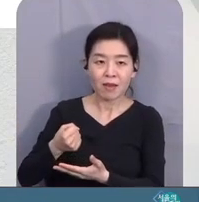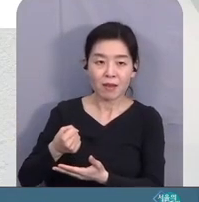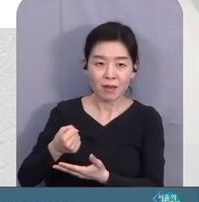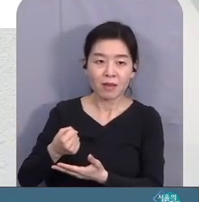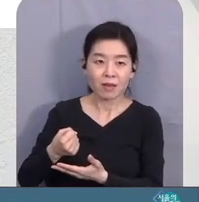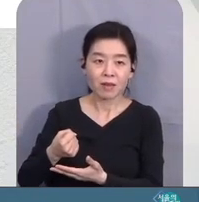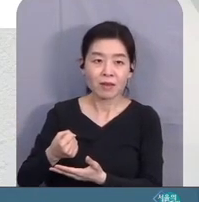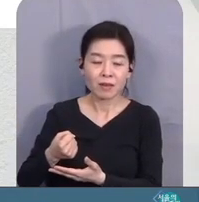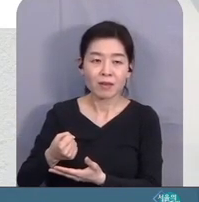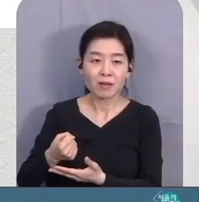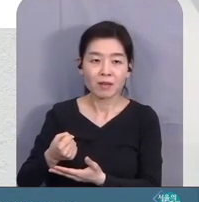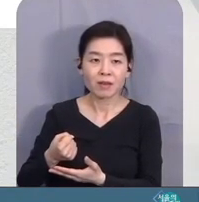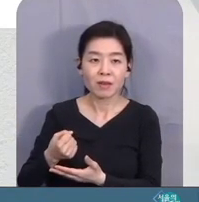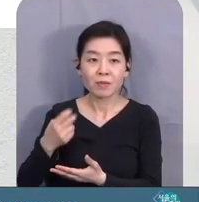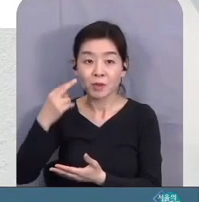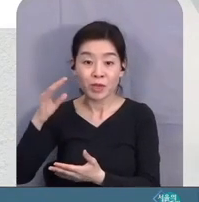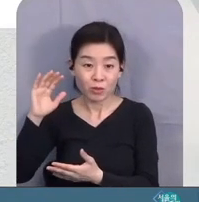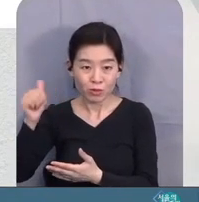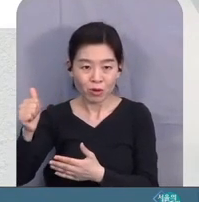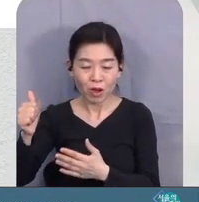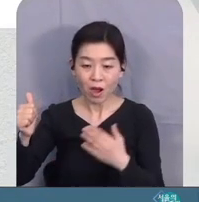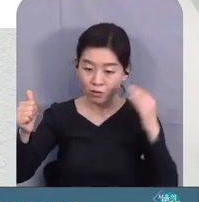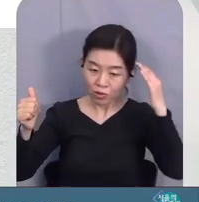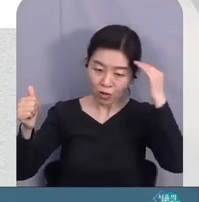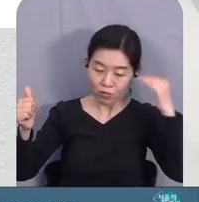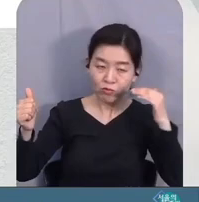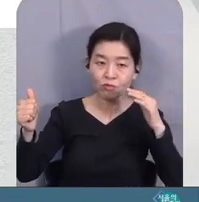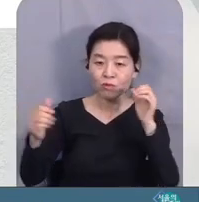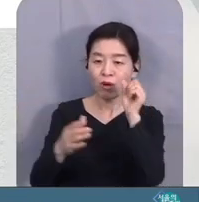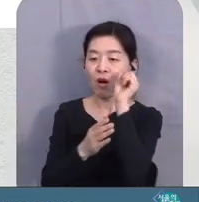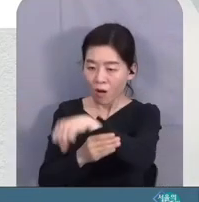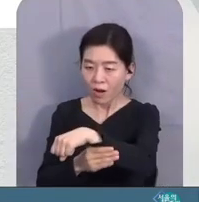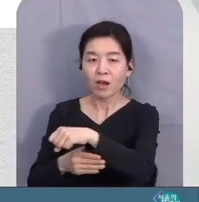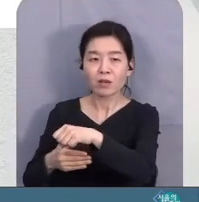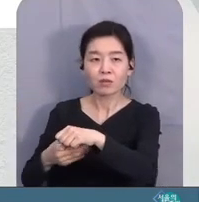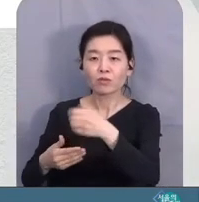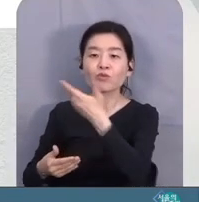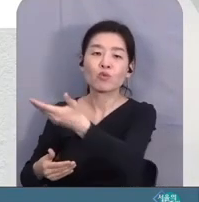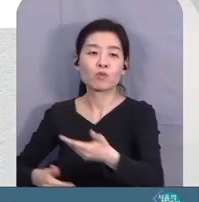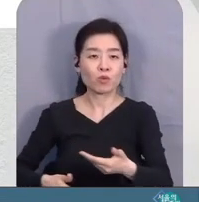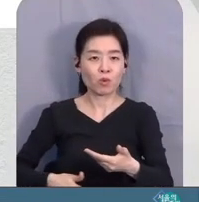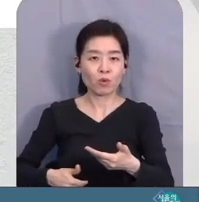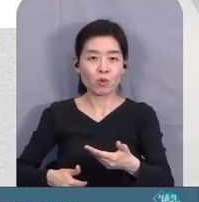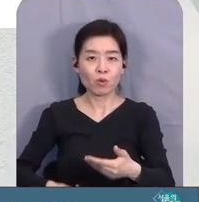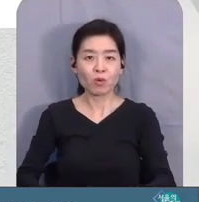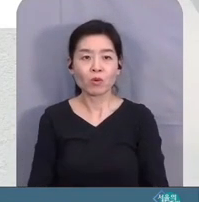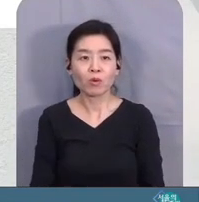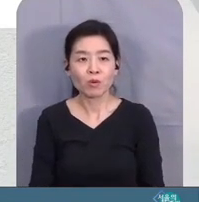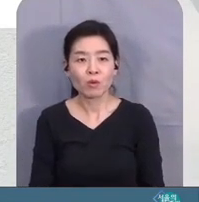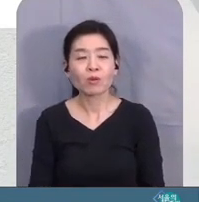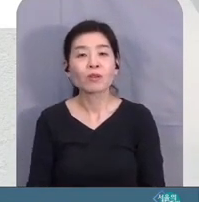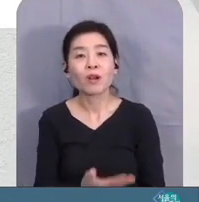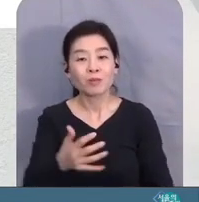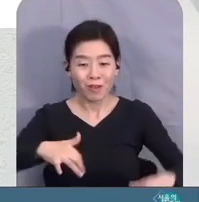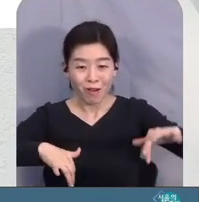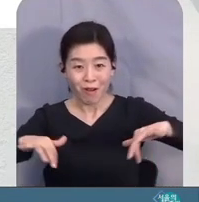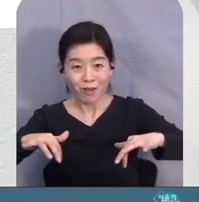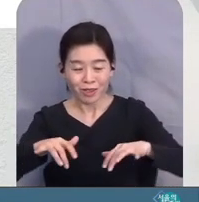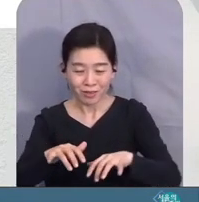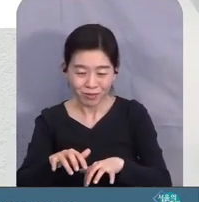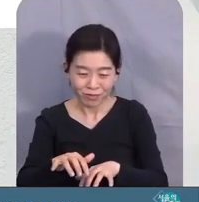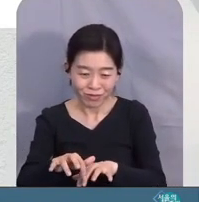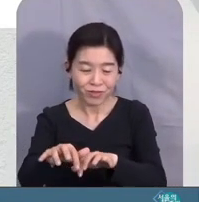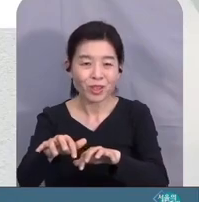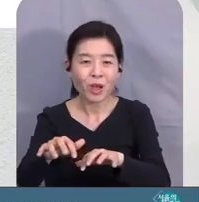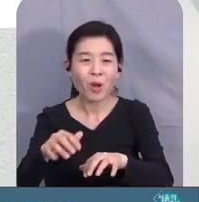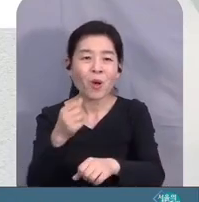저는 감히 여러분들한테 제안을 하나 하고자 해요. 뭐냐? 촛불 행동 거리에서 굉장히 고생하시지만 한 가지